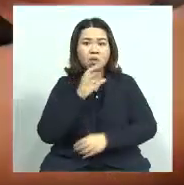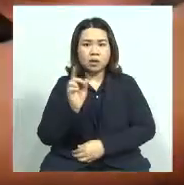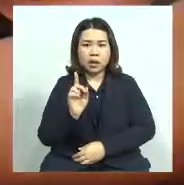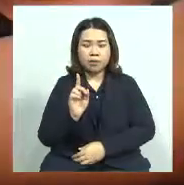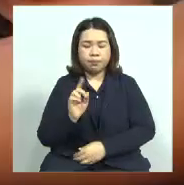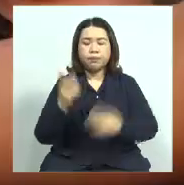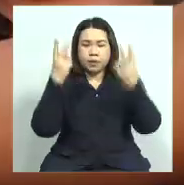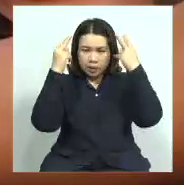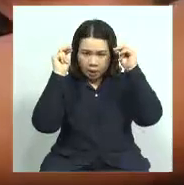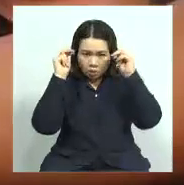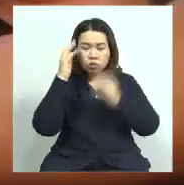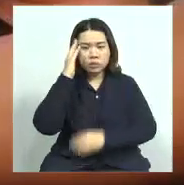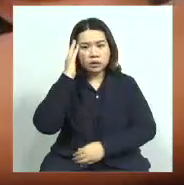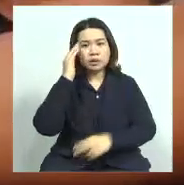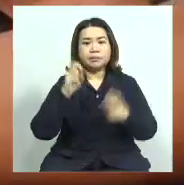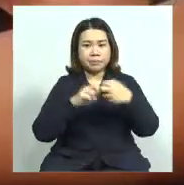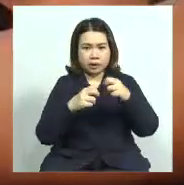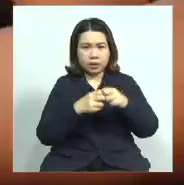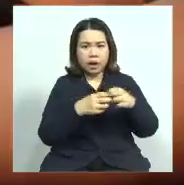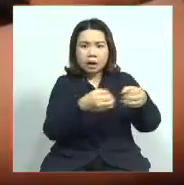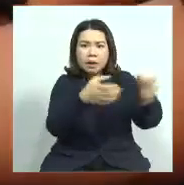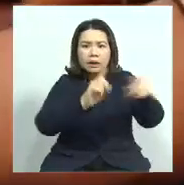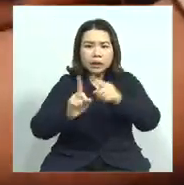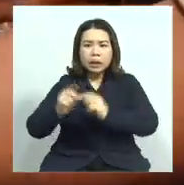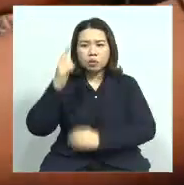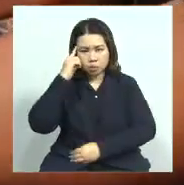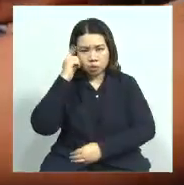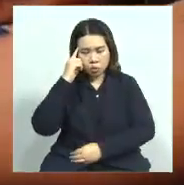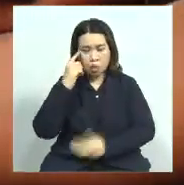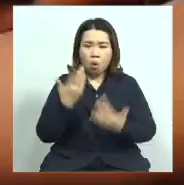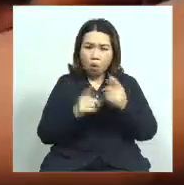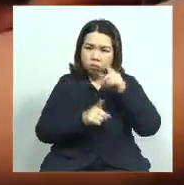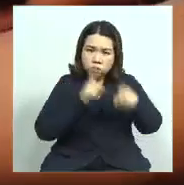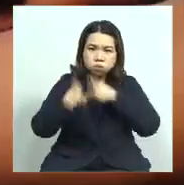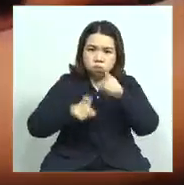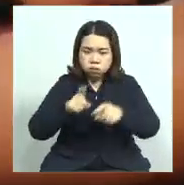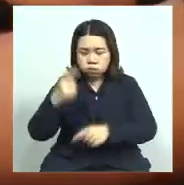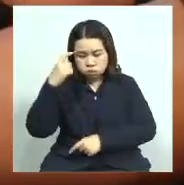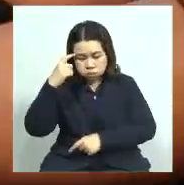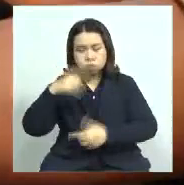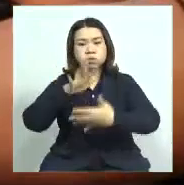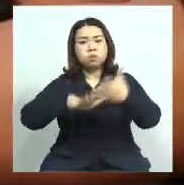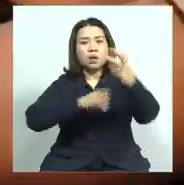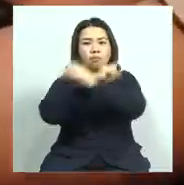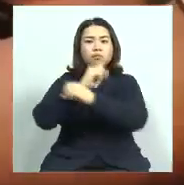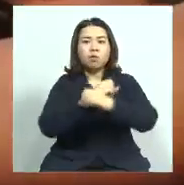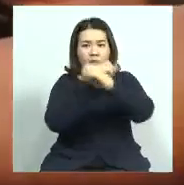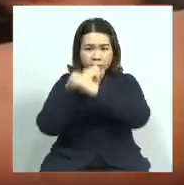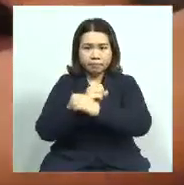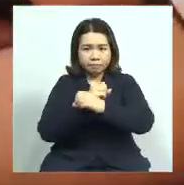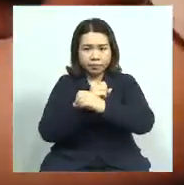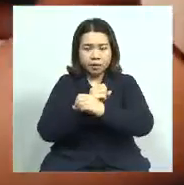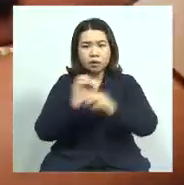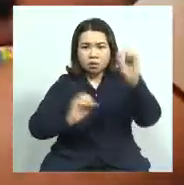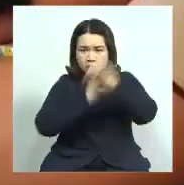อกว่านายกรัฐมนตรีรับทราบรายงานเหตุการณ์ที่เกิดขึ้นแล้วพร้อมสั่งสอบสวนเพิ่มมาตรการการรักษาความปลอดภัยและติด